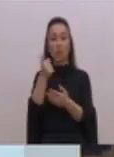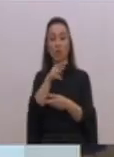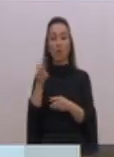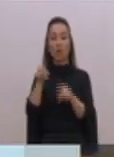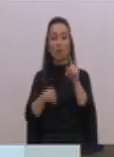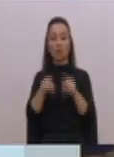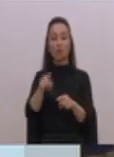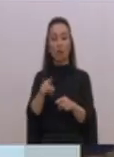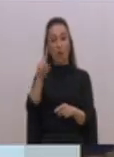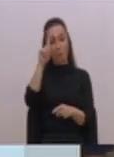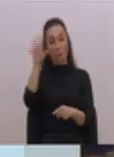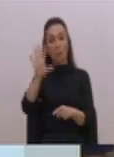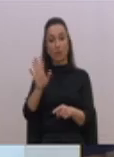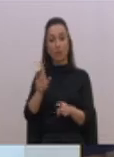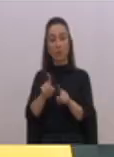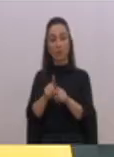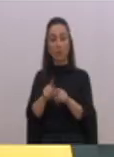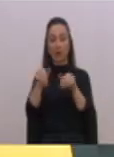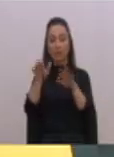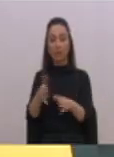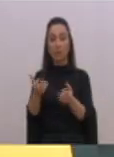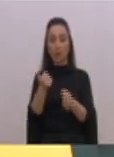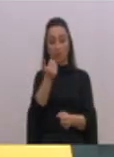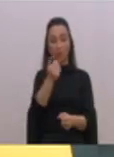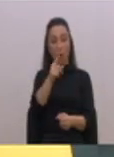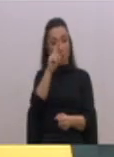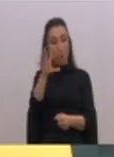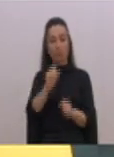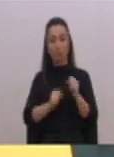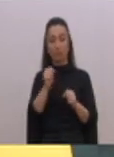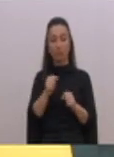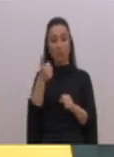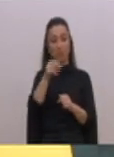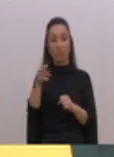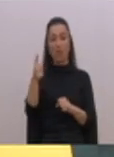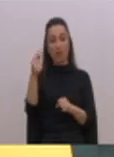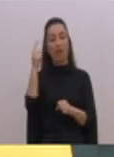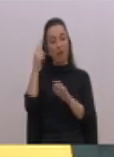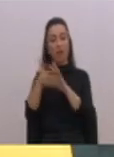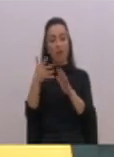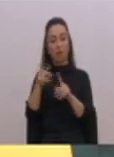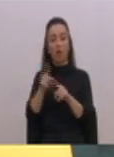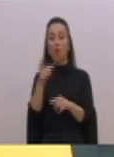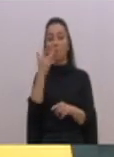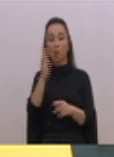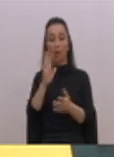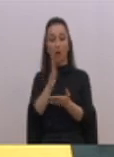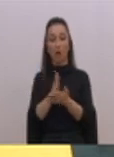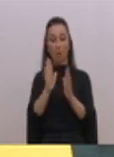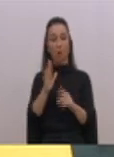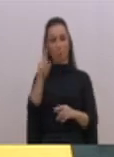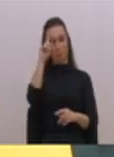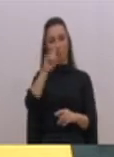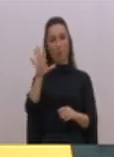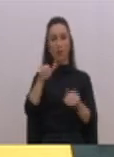ზოგჯერ არაპოპულარული გადაწყვეტილებების მიიღო. თქვენ პოპულისტები ხართ, მაგრამ პრემიერ-მინისტრს კარგად ესმის, რომ პოლიტიკა არ არის მხოლოდ